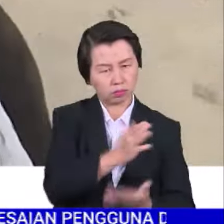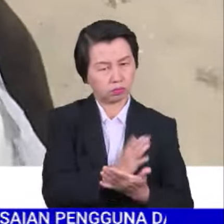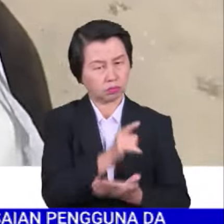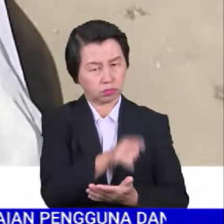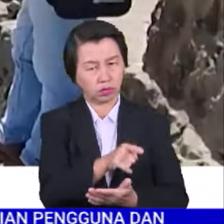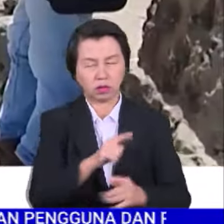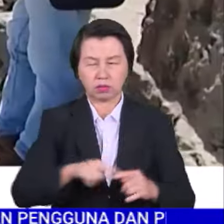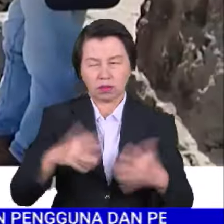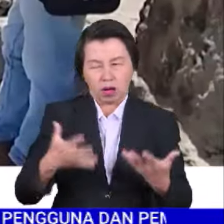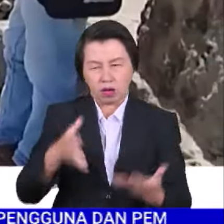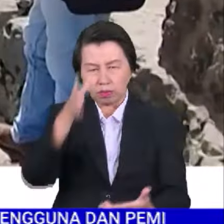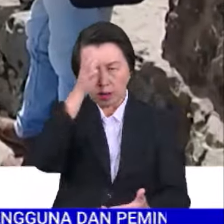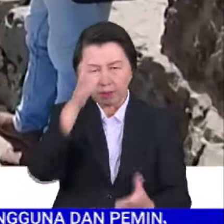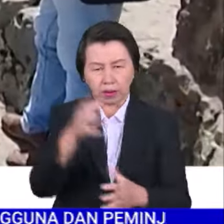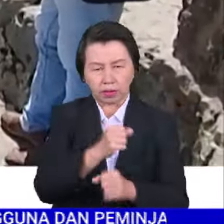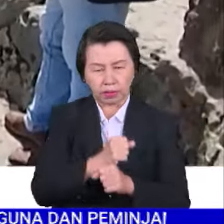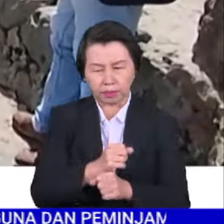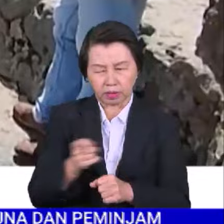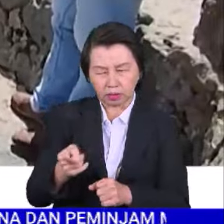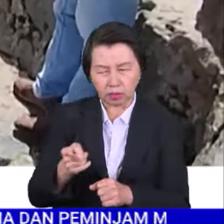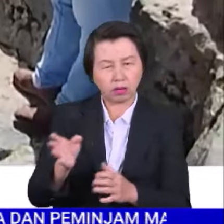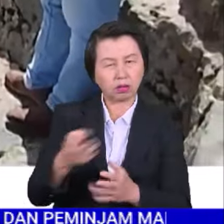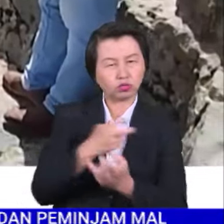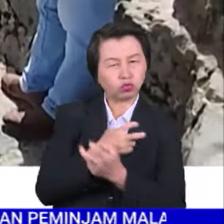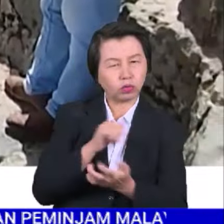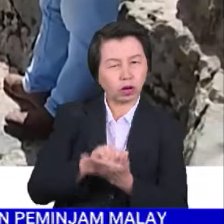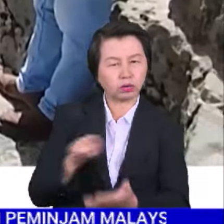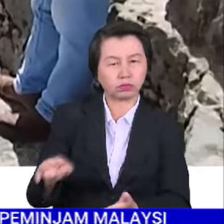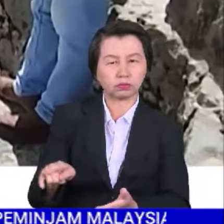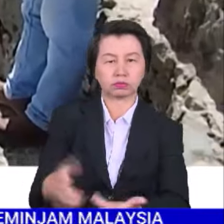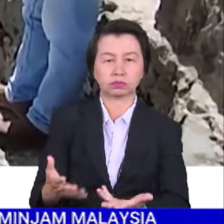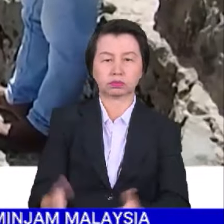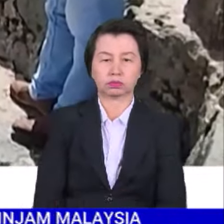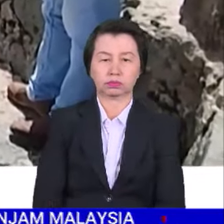mengetahui bagaimana bapanya memperoleh mumia tersebut.